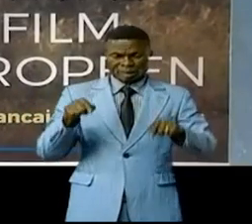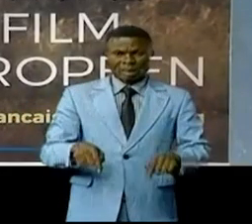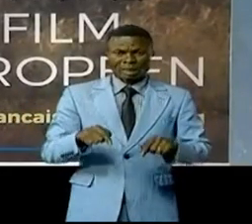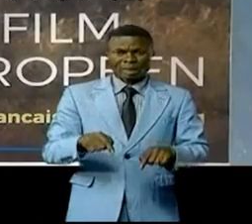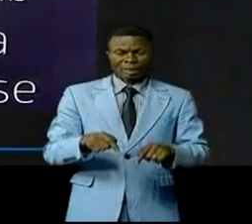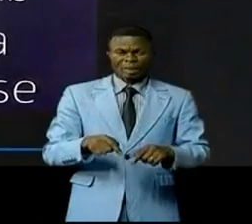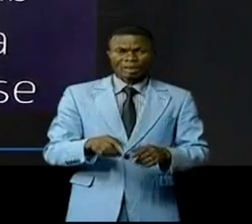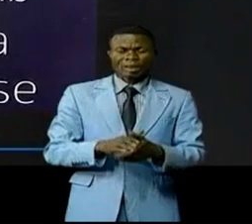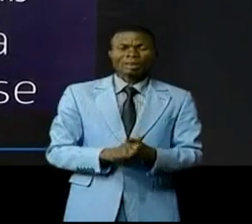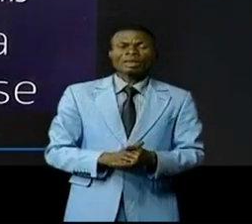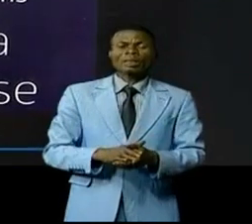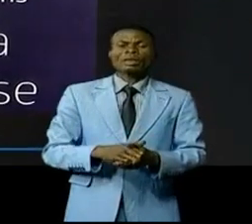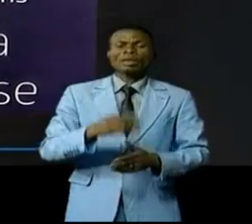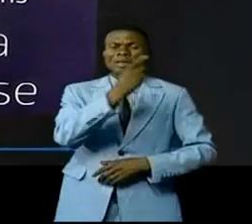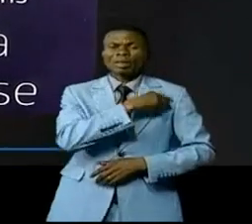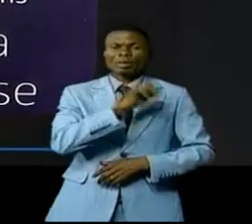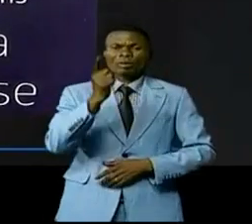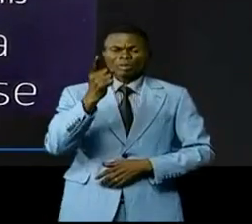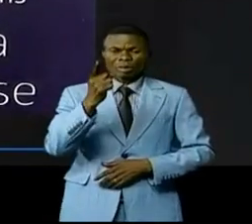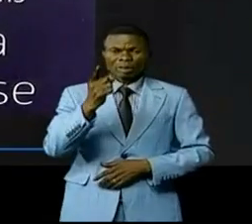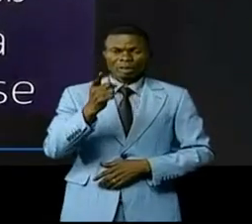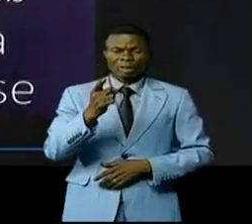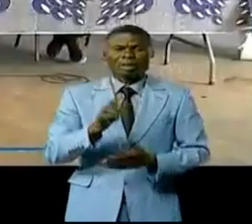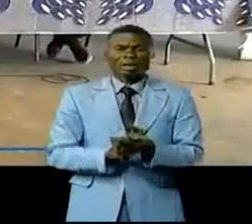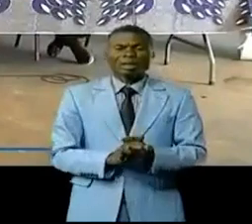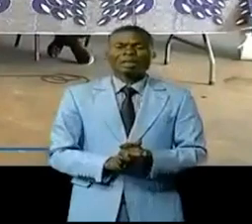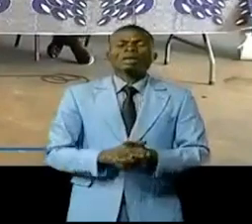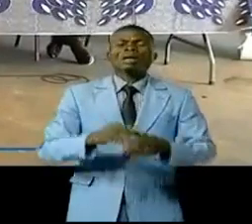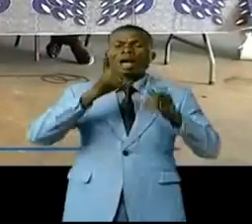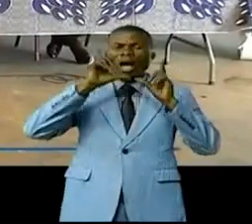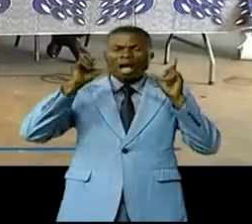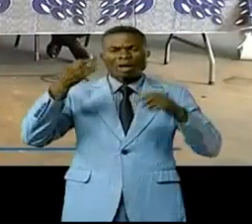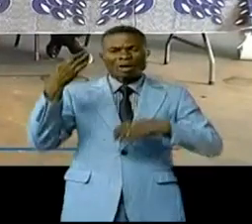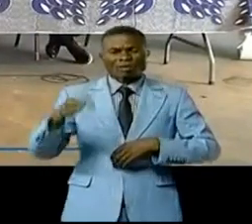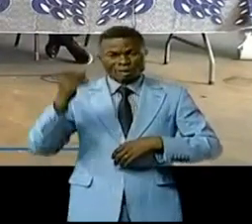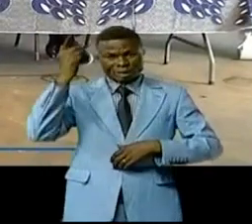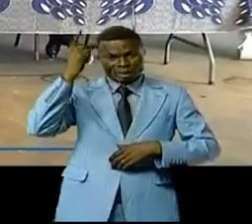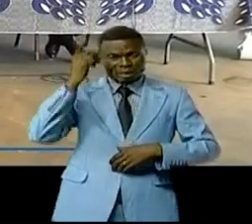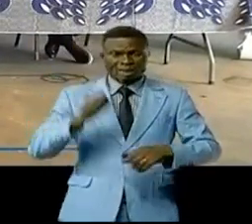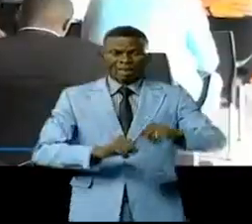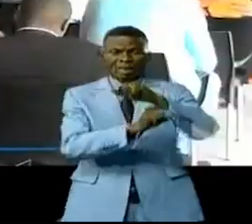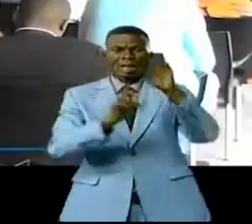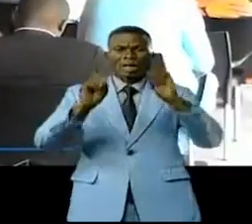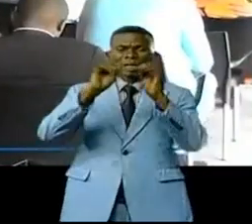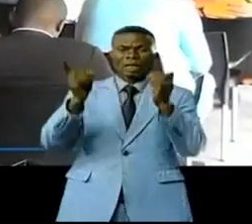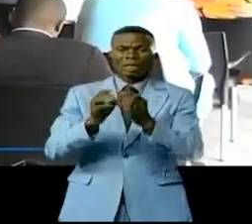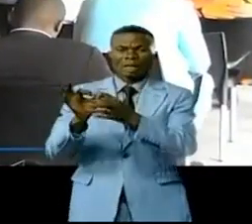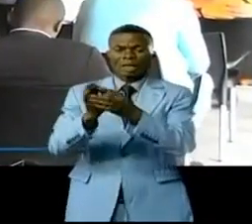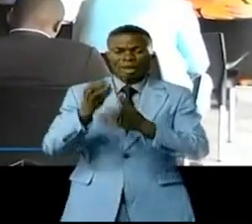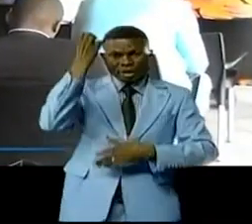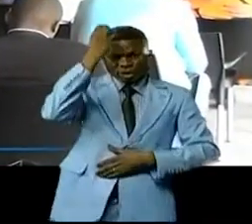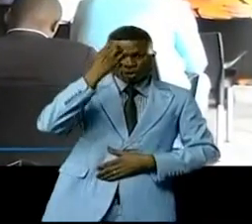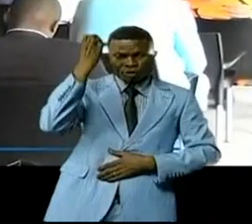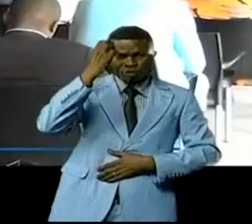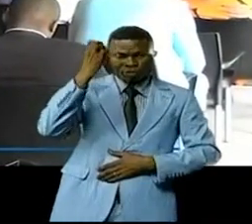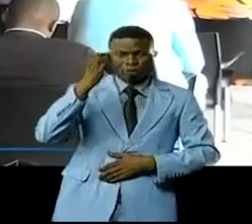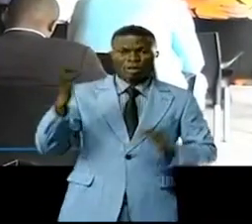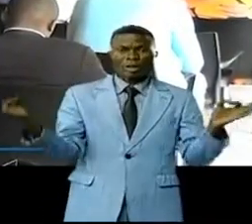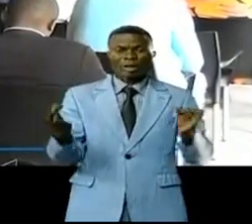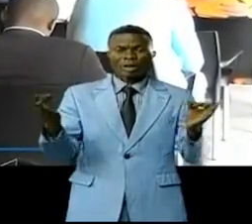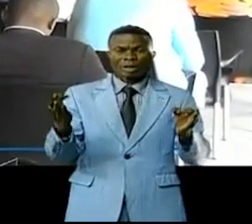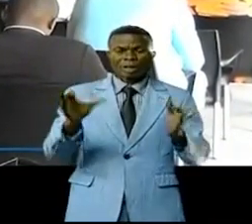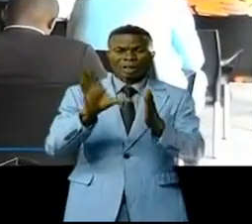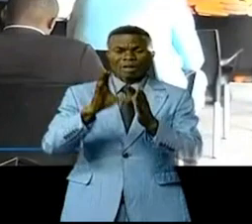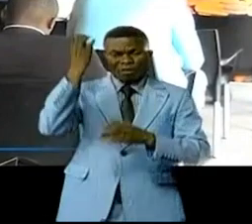par Pôle Unique et coordonné par l'Institut français de Kinshasa avec l'appui de la délégation de l'Union européenne. Le Festival du